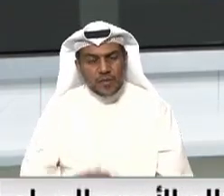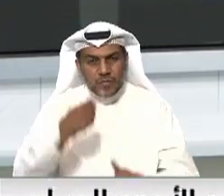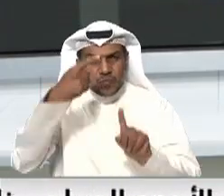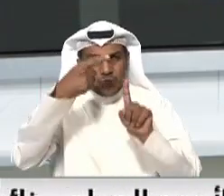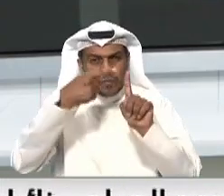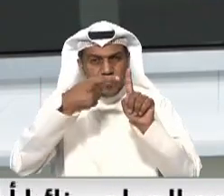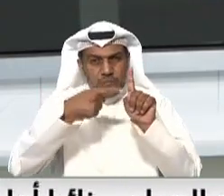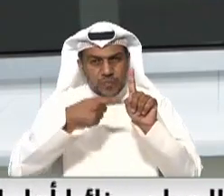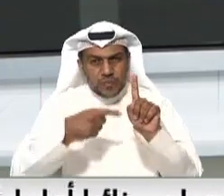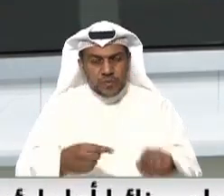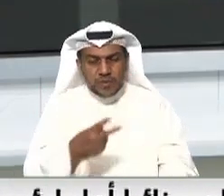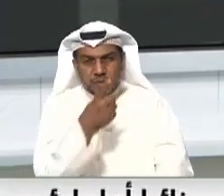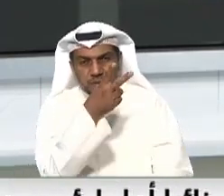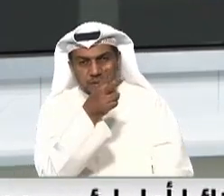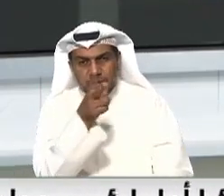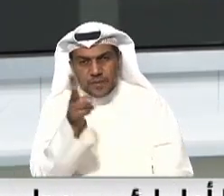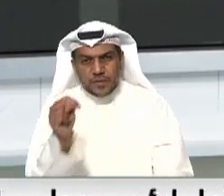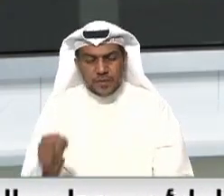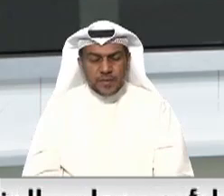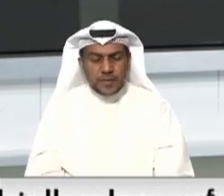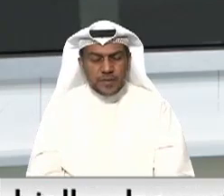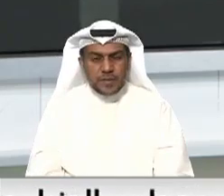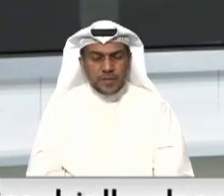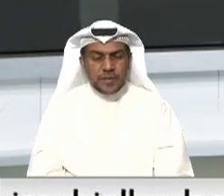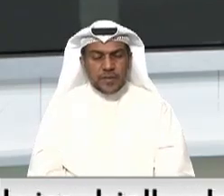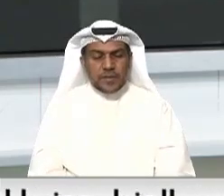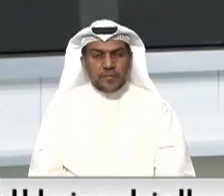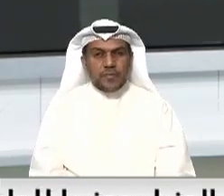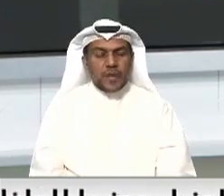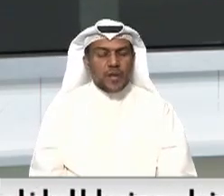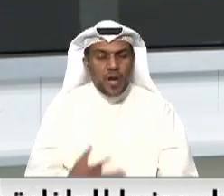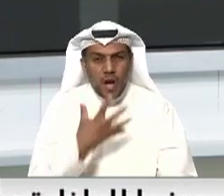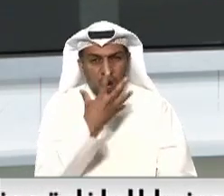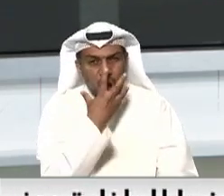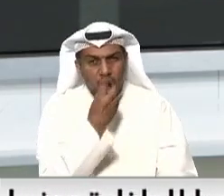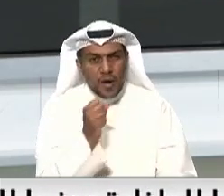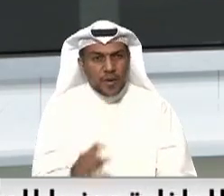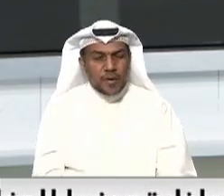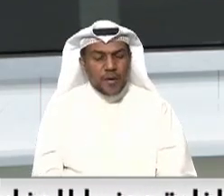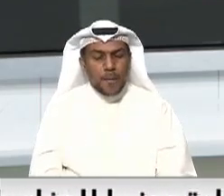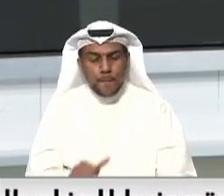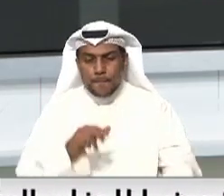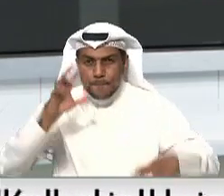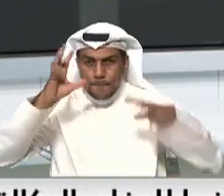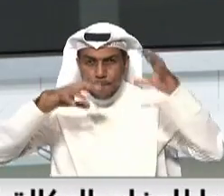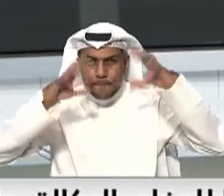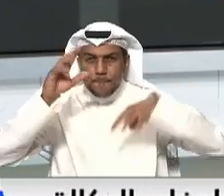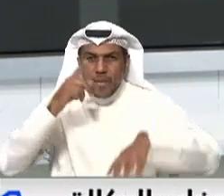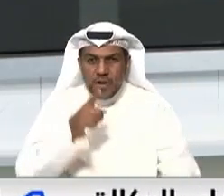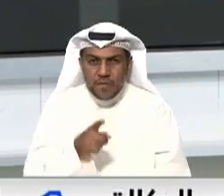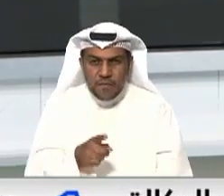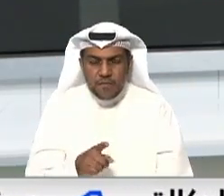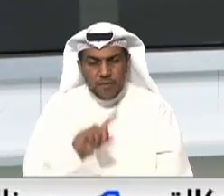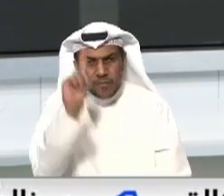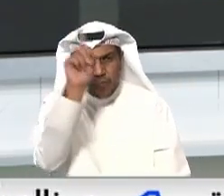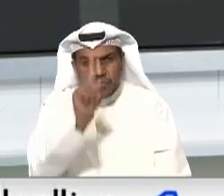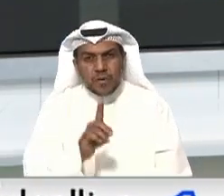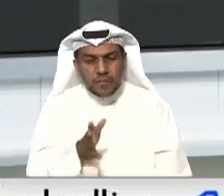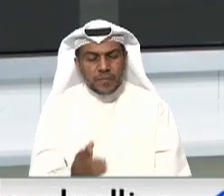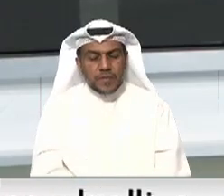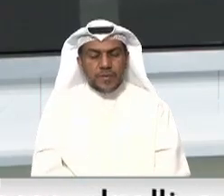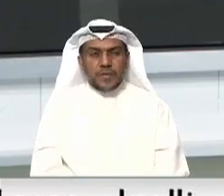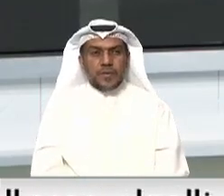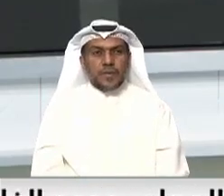المتوقعه عشرين درجه مئويه مثل ما ذكرنا اجواء راح تستمر غائمه مع فرص امطار متفرقه وتكون رعديه على بعض